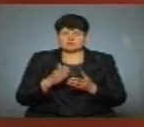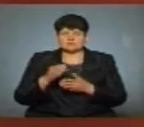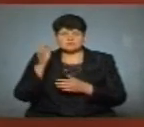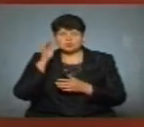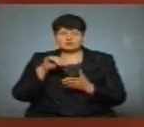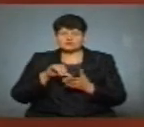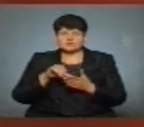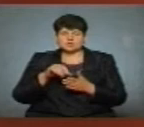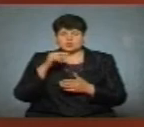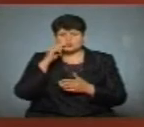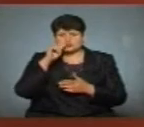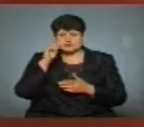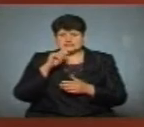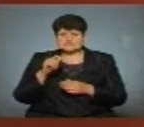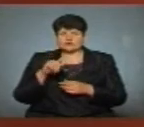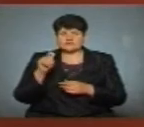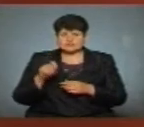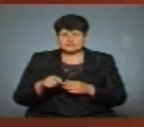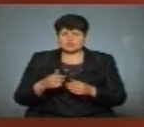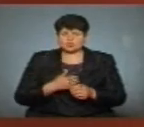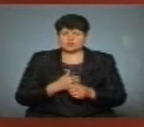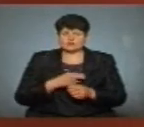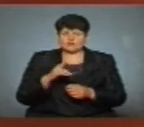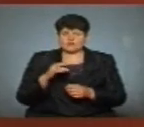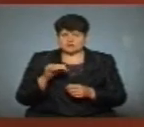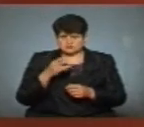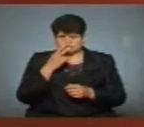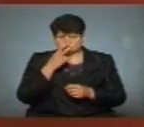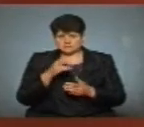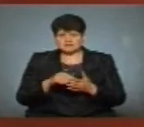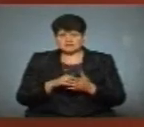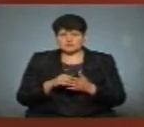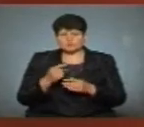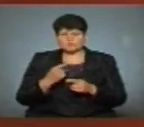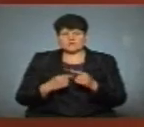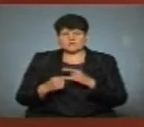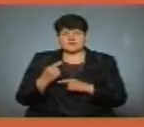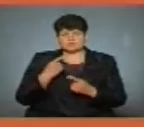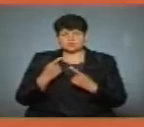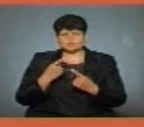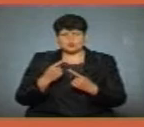учасників російсько-української війни, добровольців. Подивимося відеоматеріал, потім повернемося до розмови.